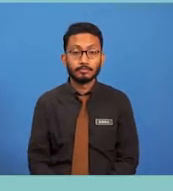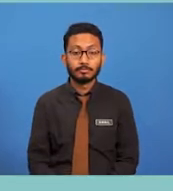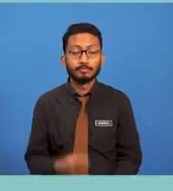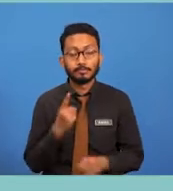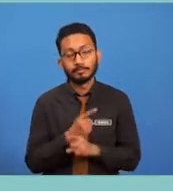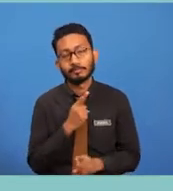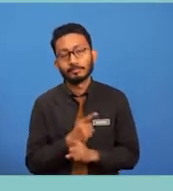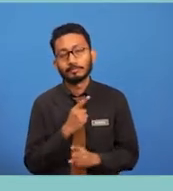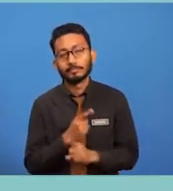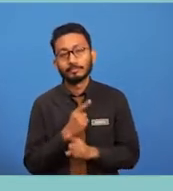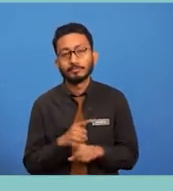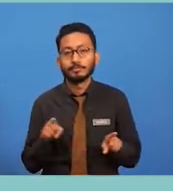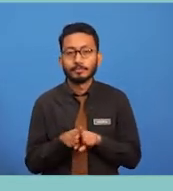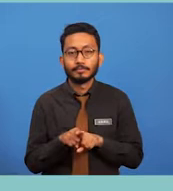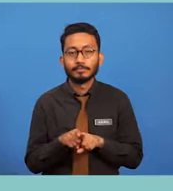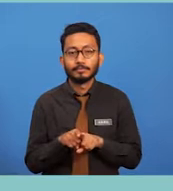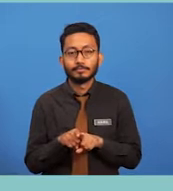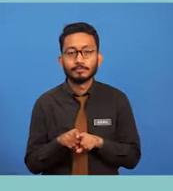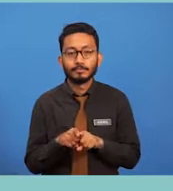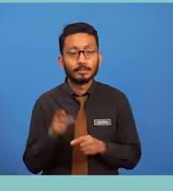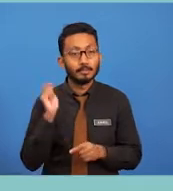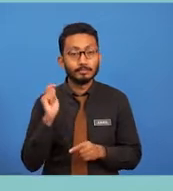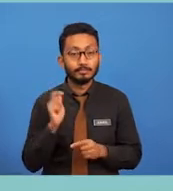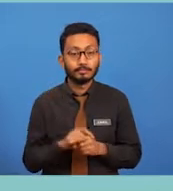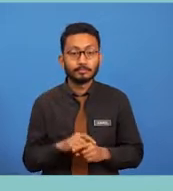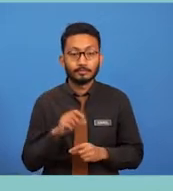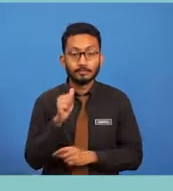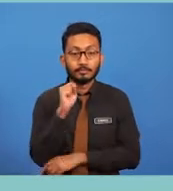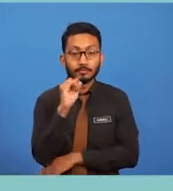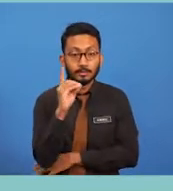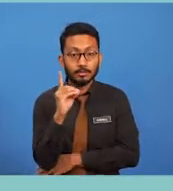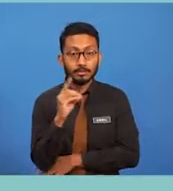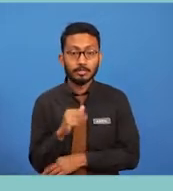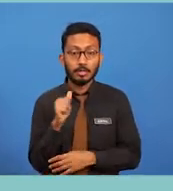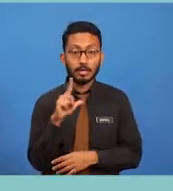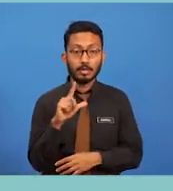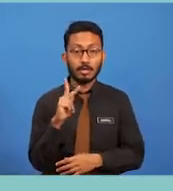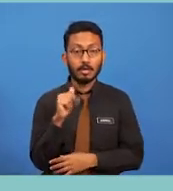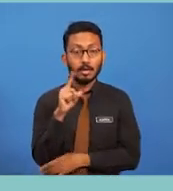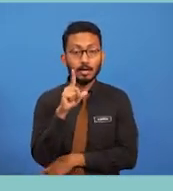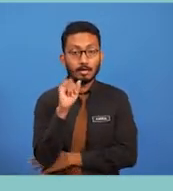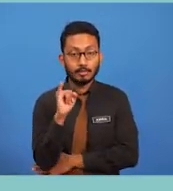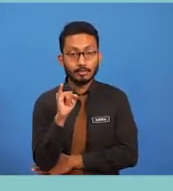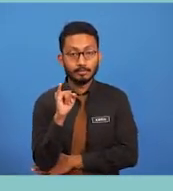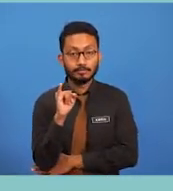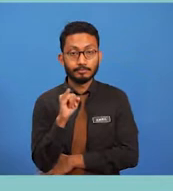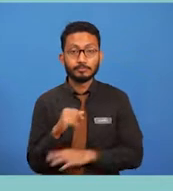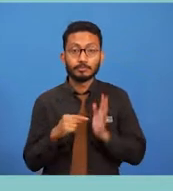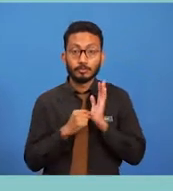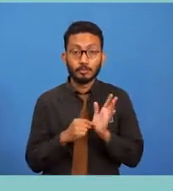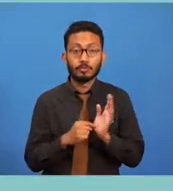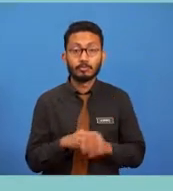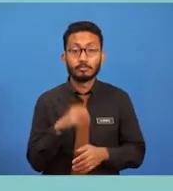Benar. Sama konsepnya dengan asid. Alkali juga menunjukkan sifatnya